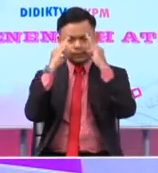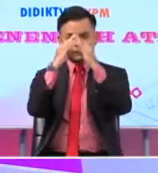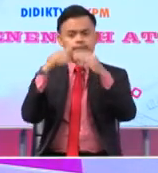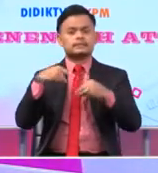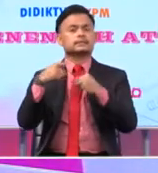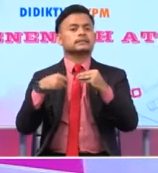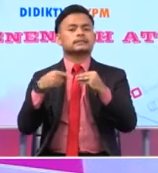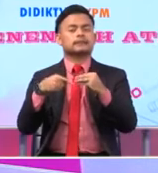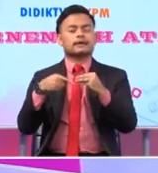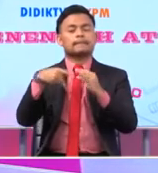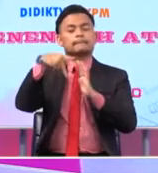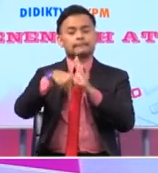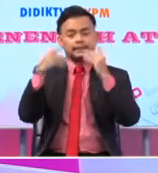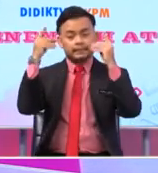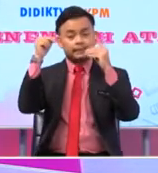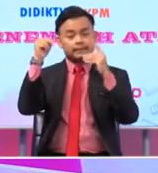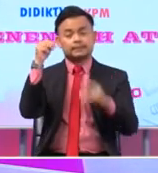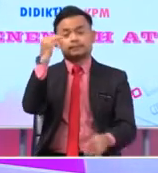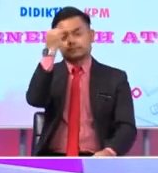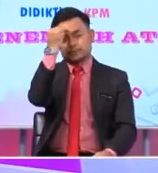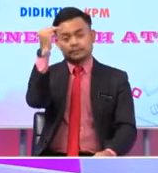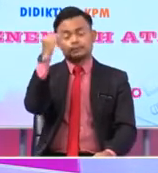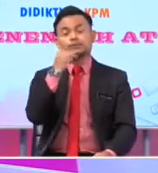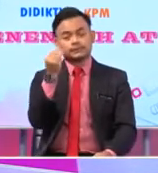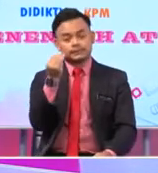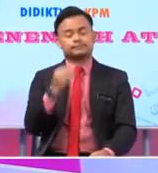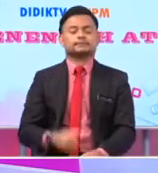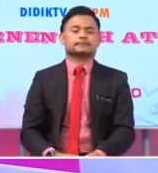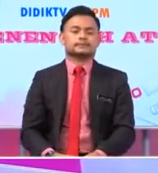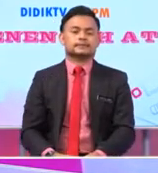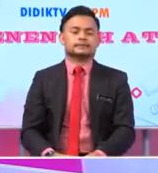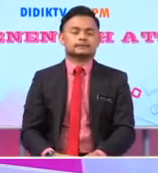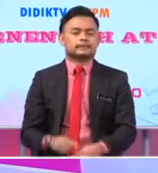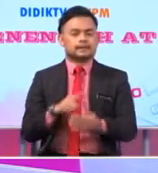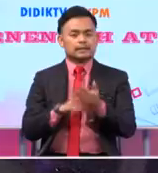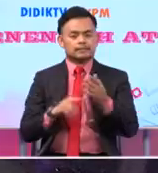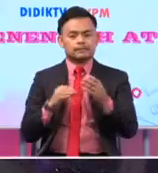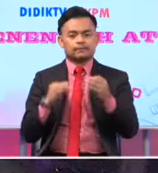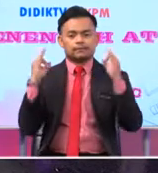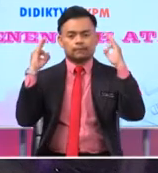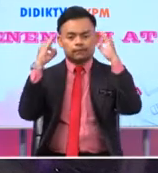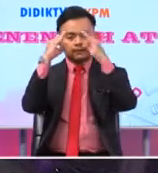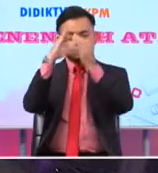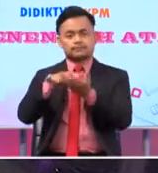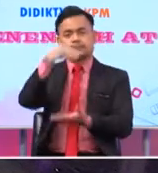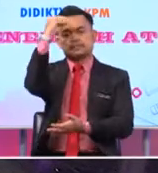pribadimu Yola sego betul oke baiklah kalau macam tu hapus tanda pembelajaran siklus reggae